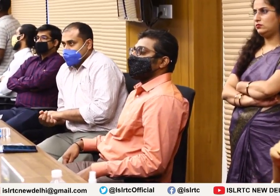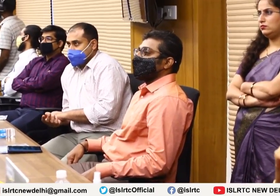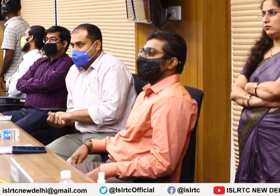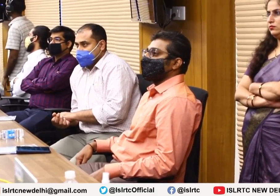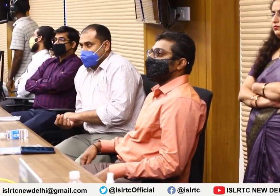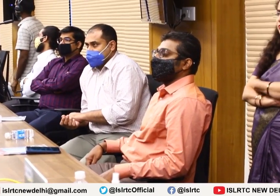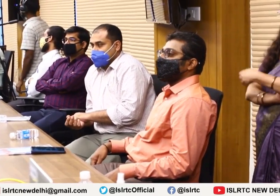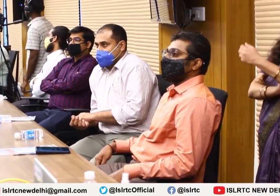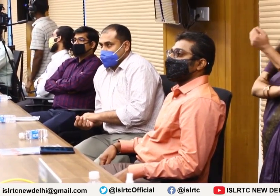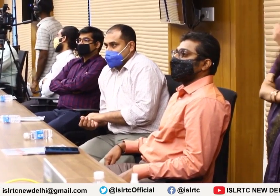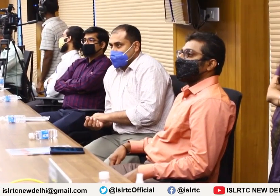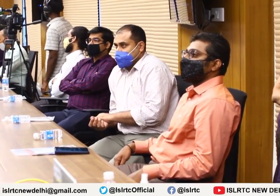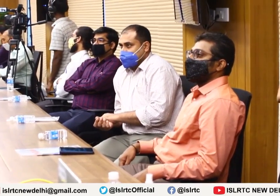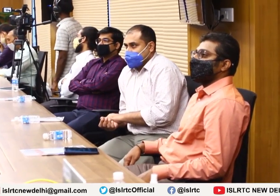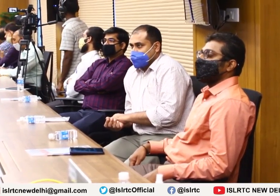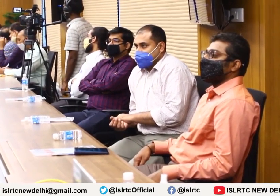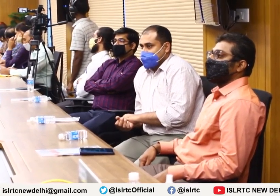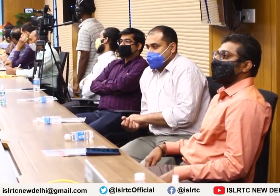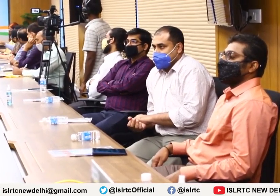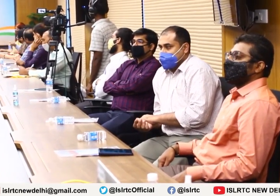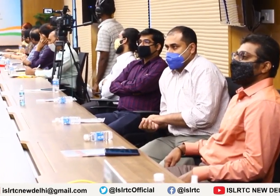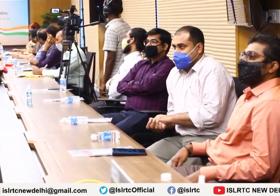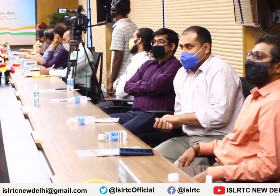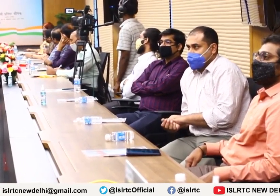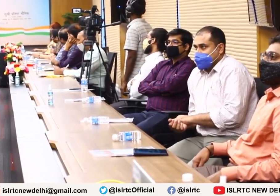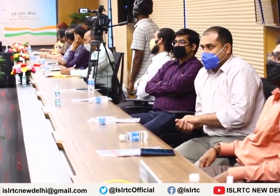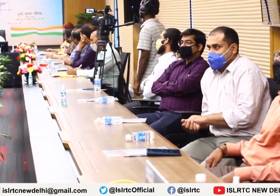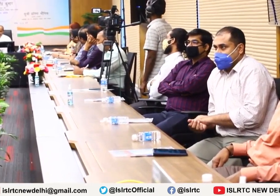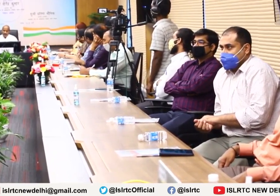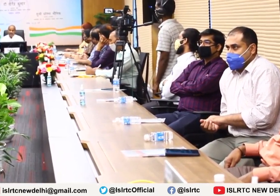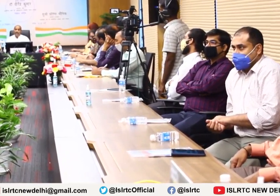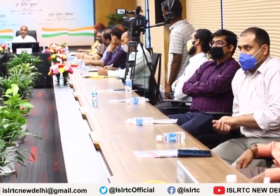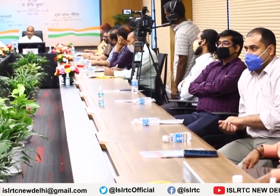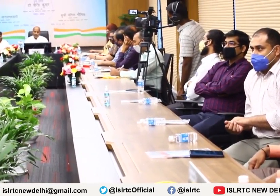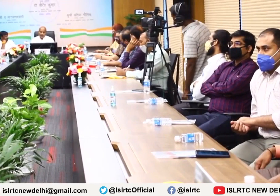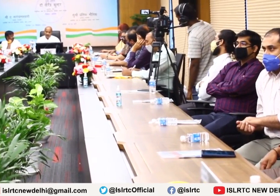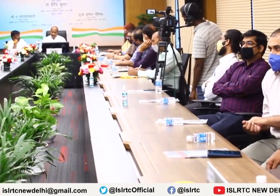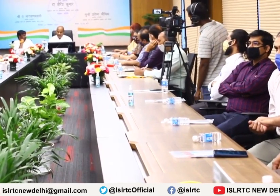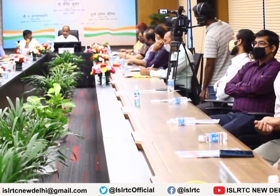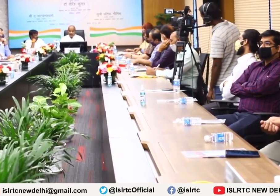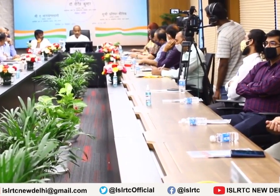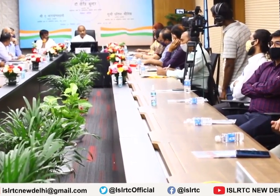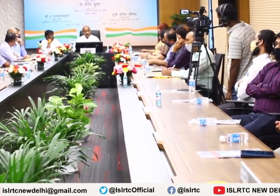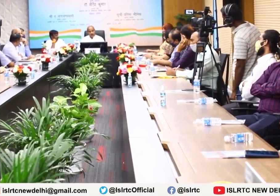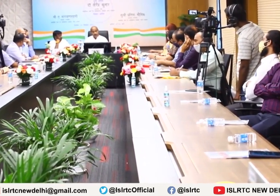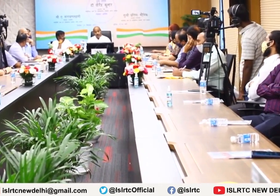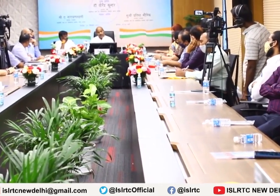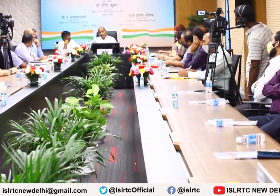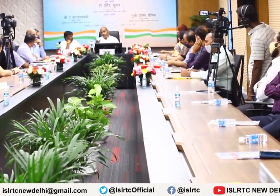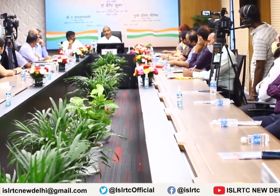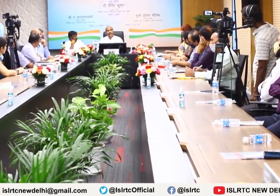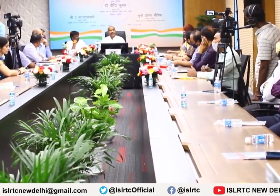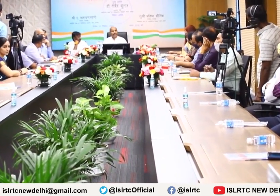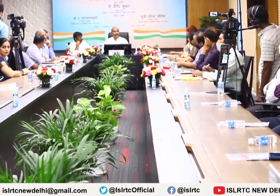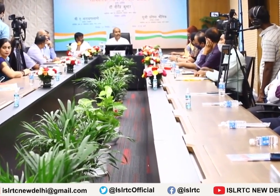ये अच्छा कदम बढ़ाया गया है। और श्रवण बाधित बालकों के अभिभावकों के लिए भी जागरूकता कार्यक्रम जो इसको